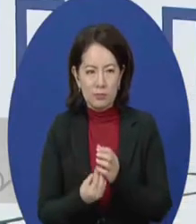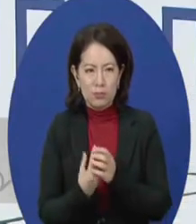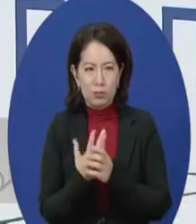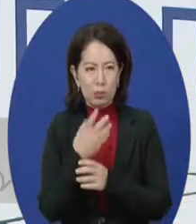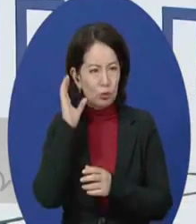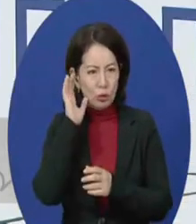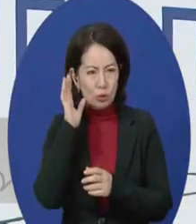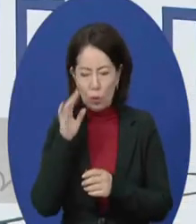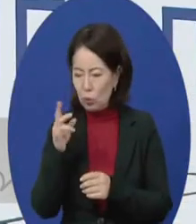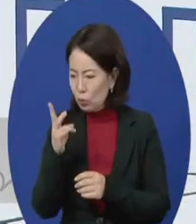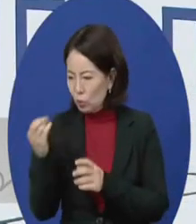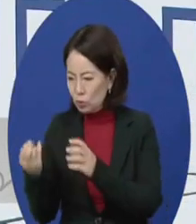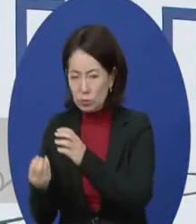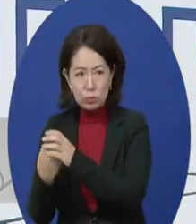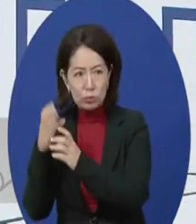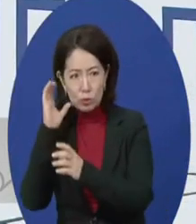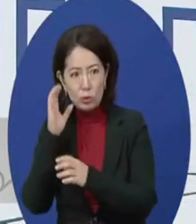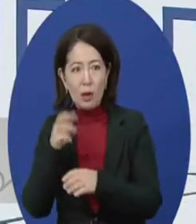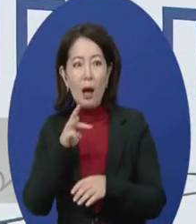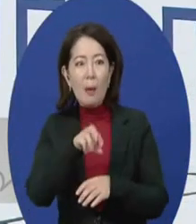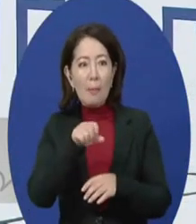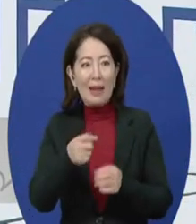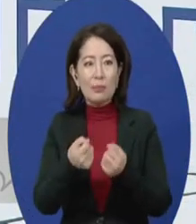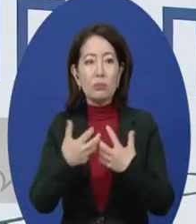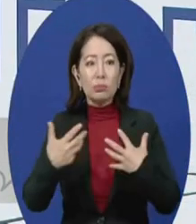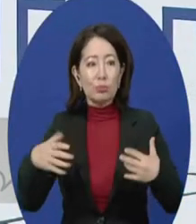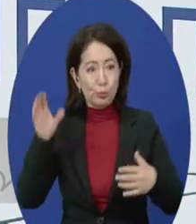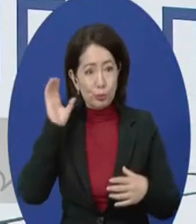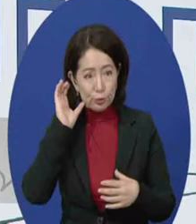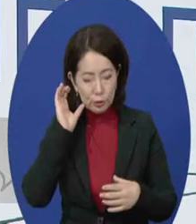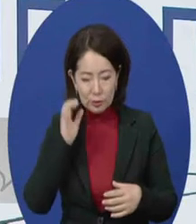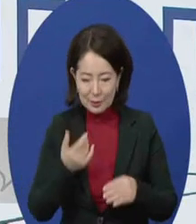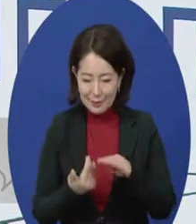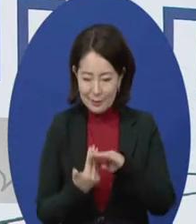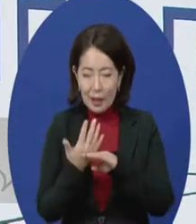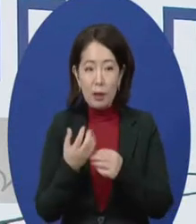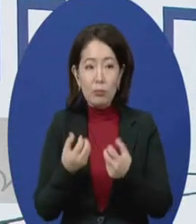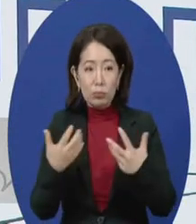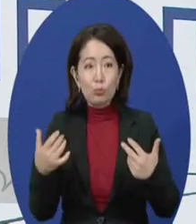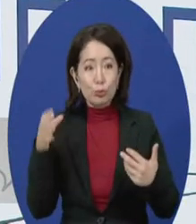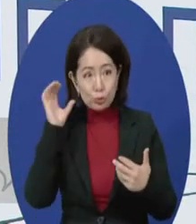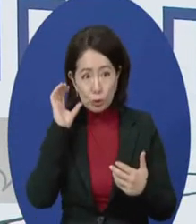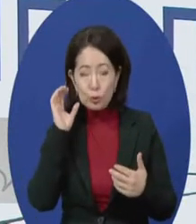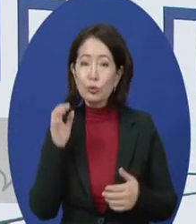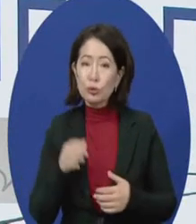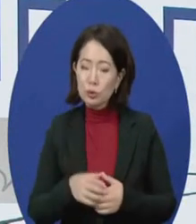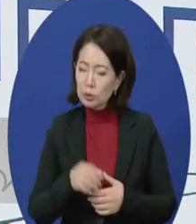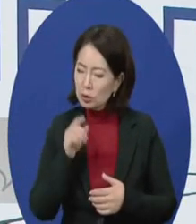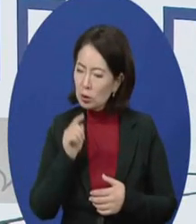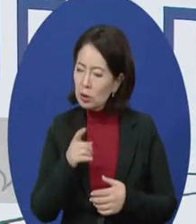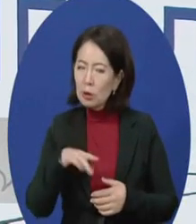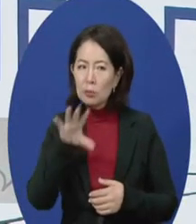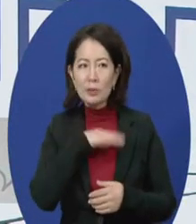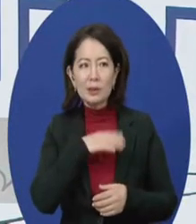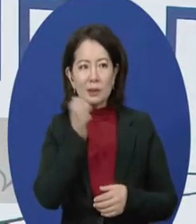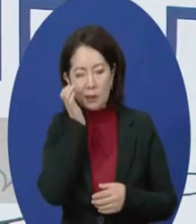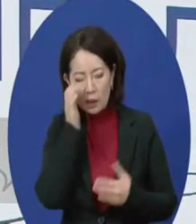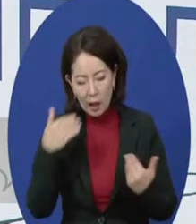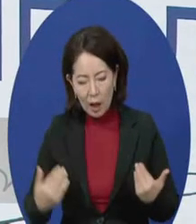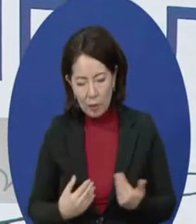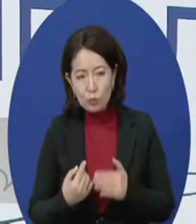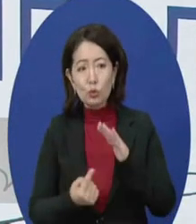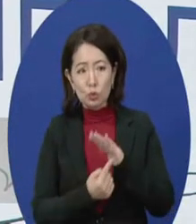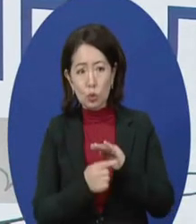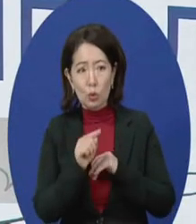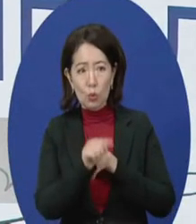Нүүр сургаж байгааг сонсоогүй. Харин мал өсөж байгааг сонссон. Тариа бодоо өсөж байгааг сонссон. Энэ бол бидний талх дээр амьдралын маань